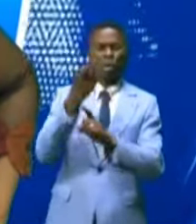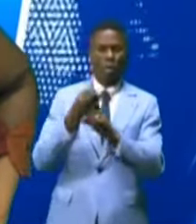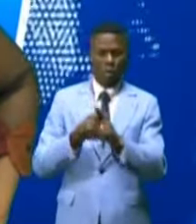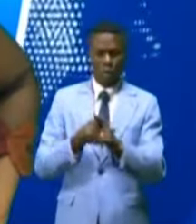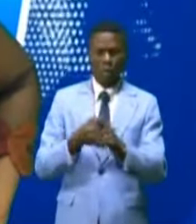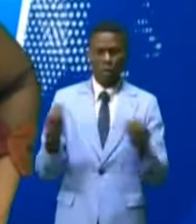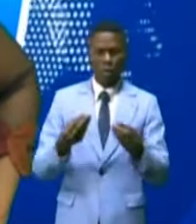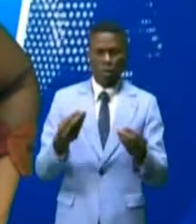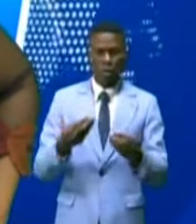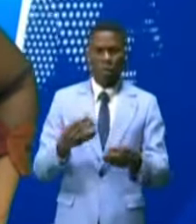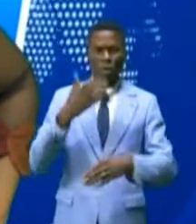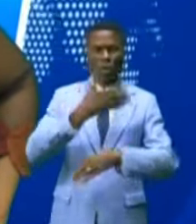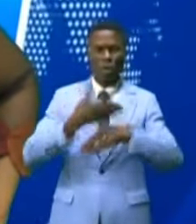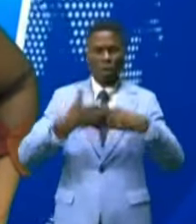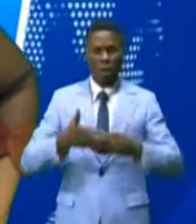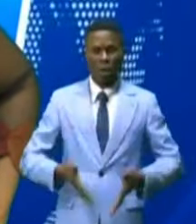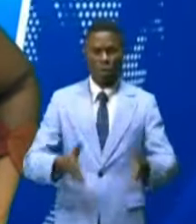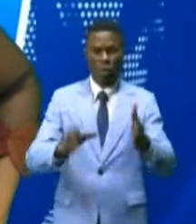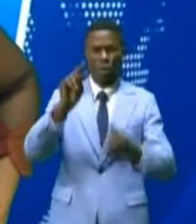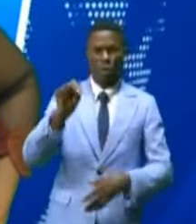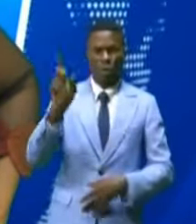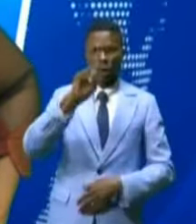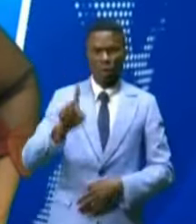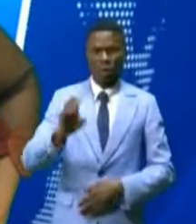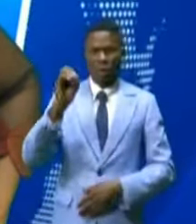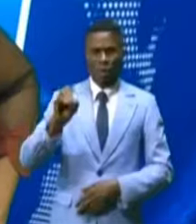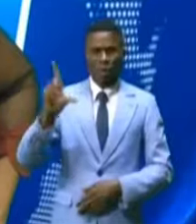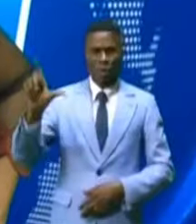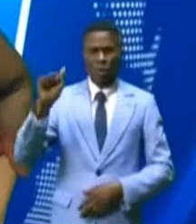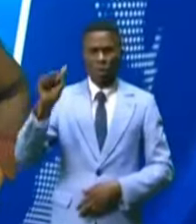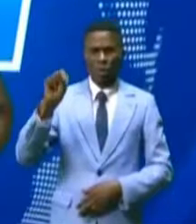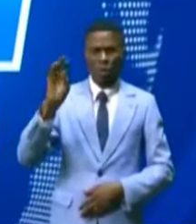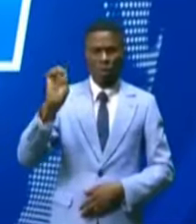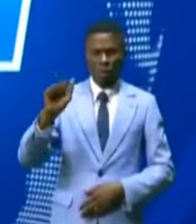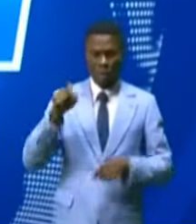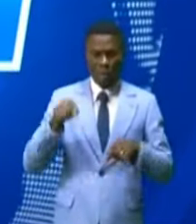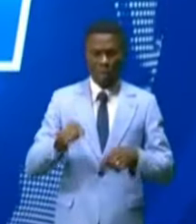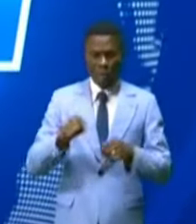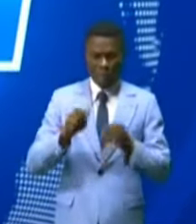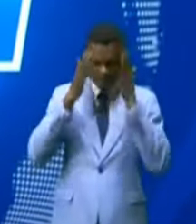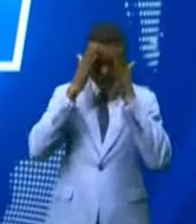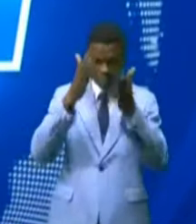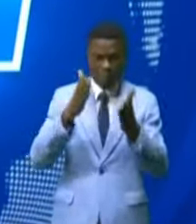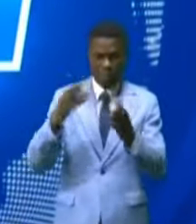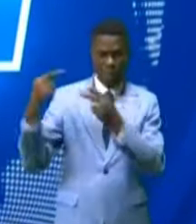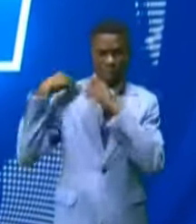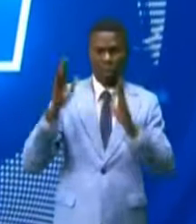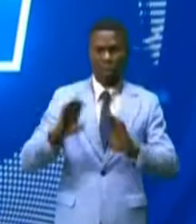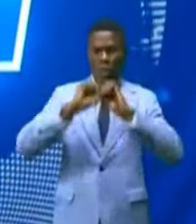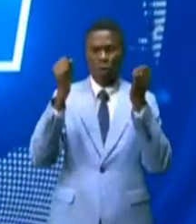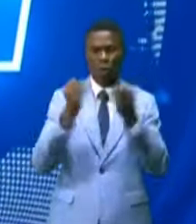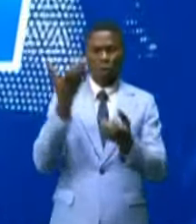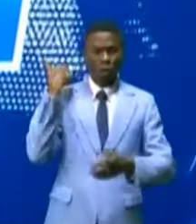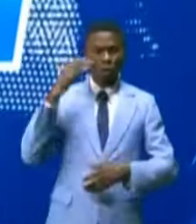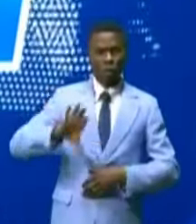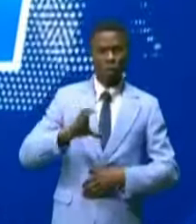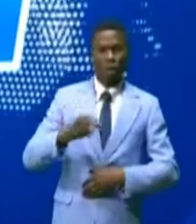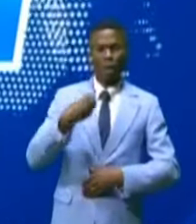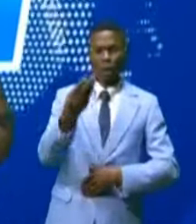à la suite de la construction de la route Nzolana. Aujourd'hui, les yeux sont braqués sur les responsables de la régie des eaux